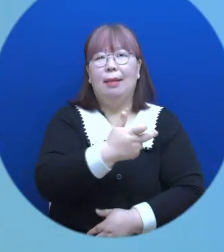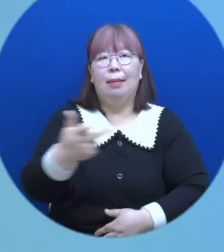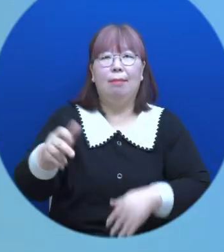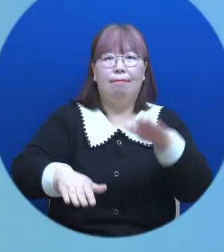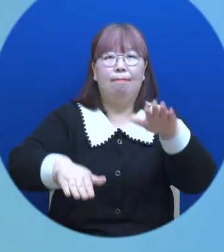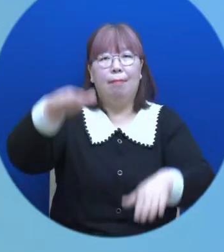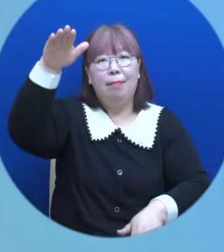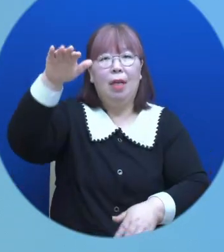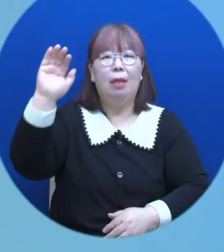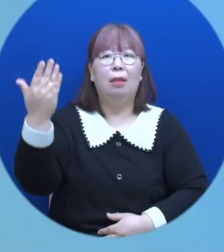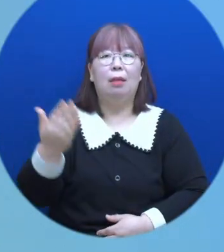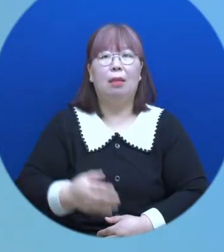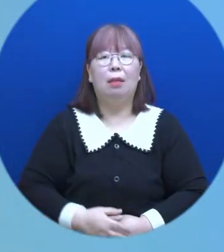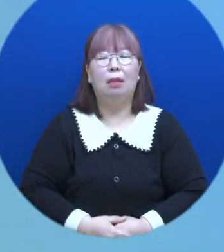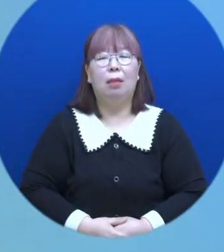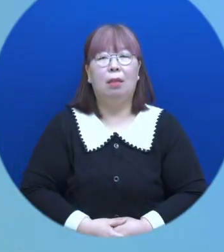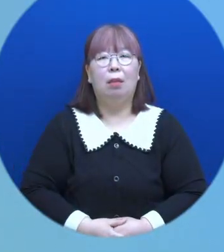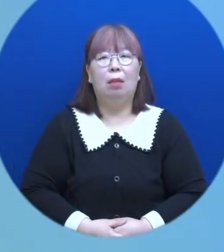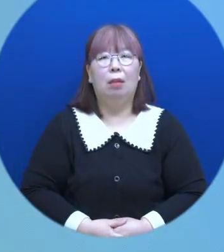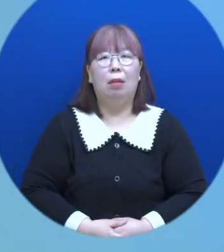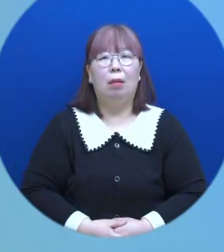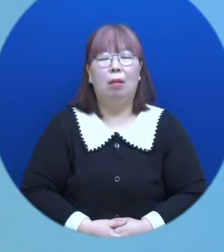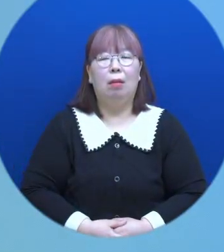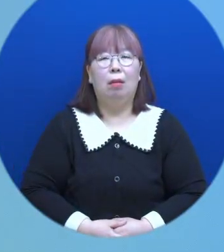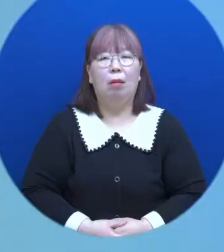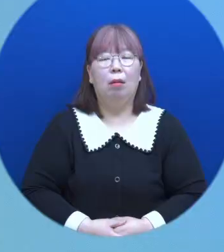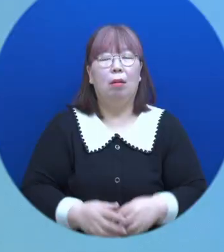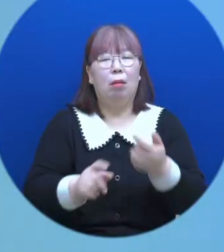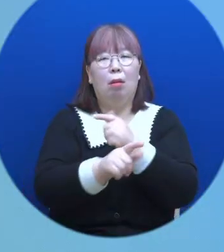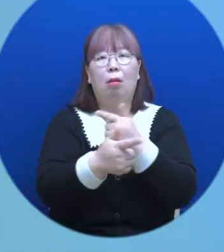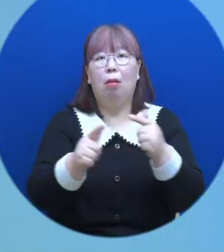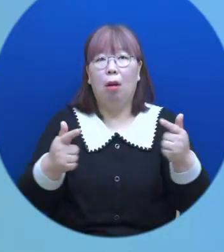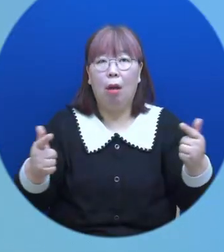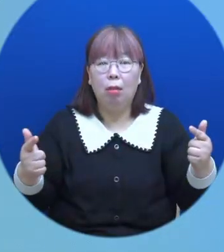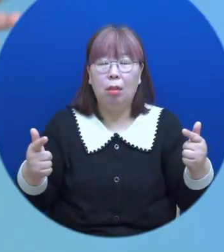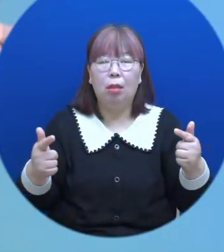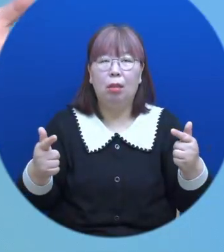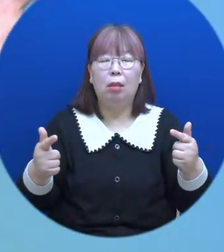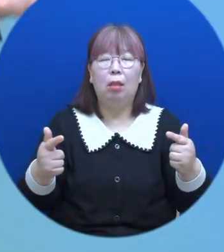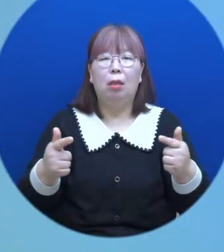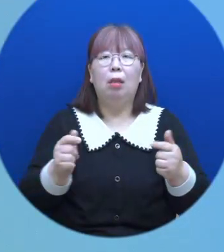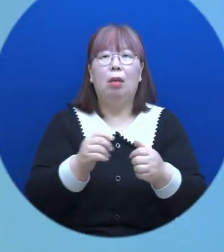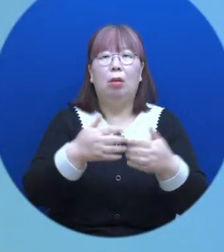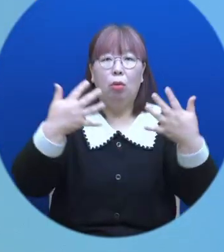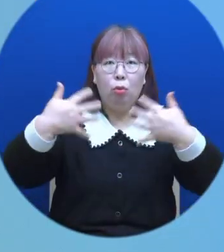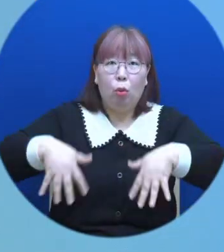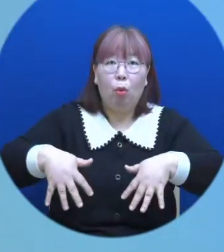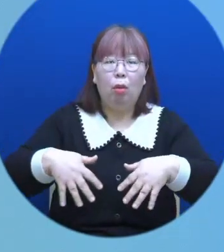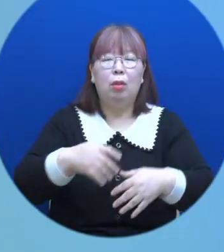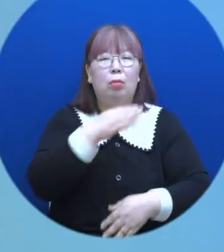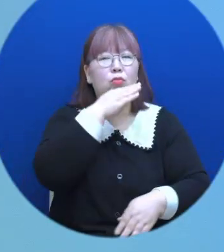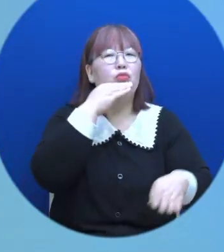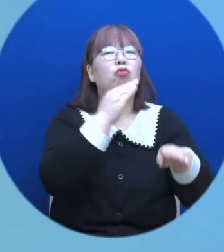있습니다. 여러 가지 배경적 조건은 북한이 훨씬